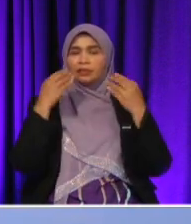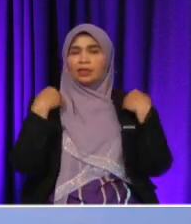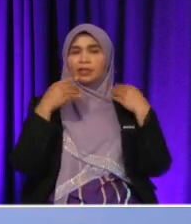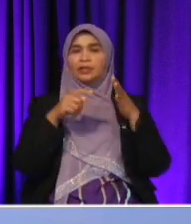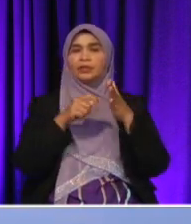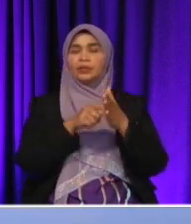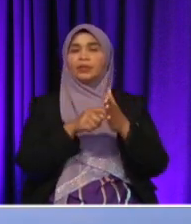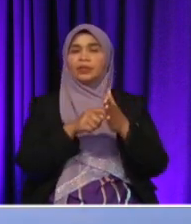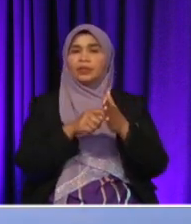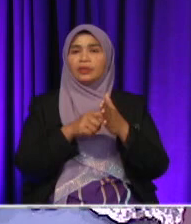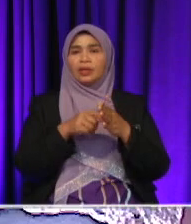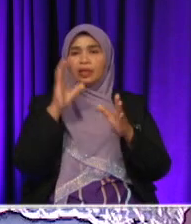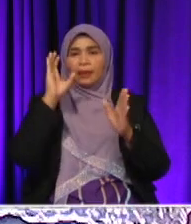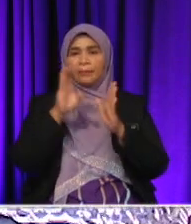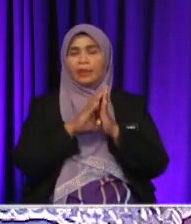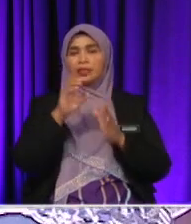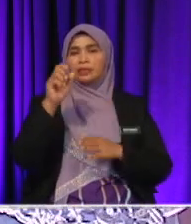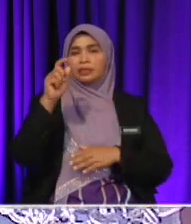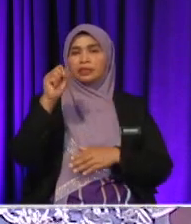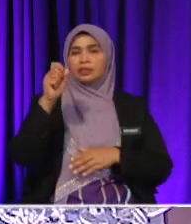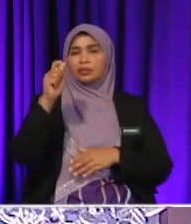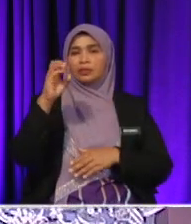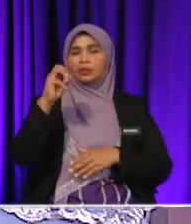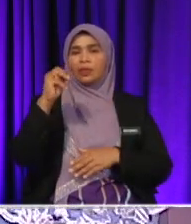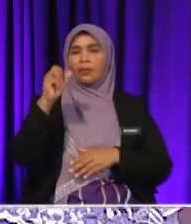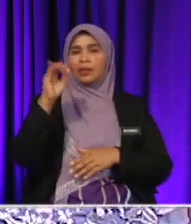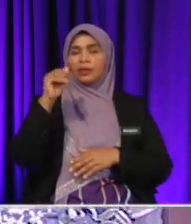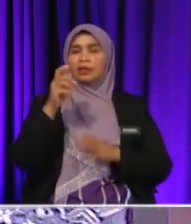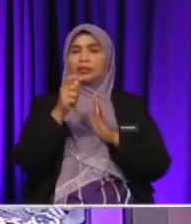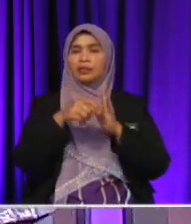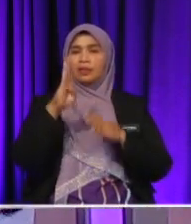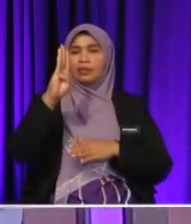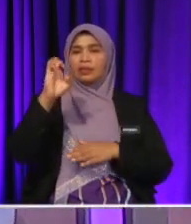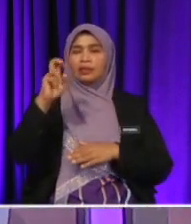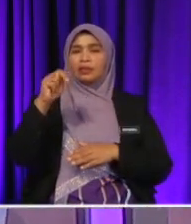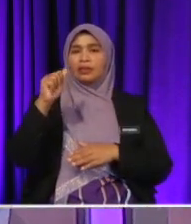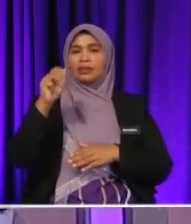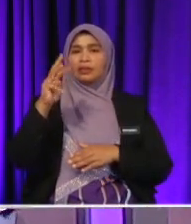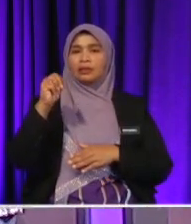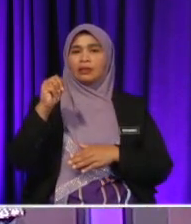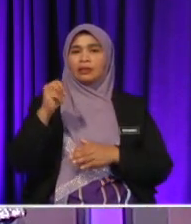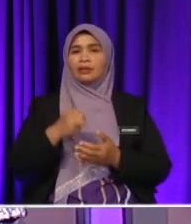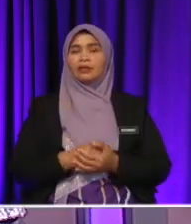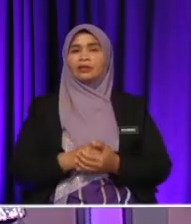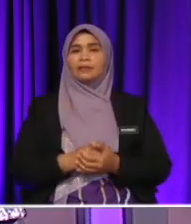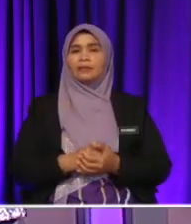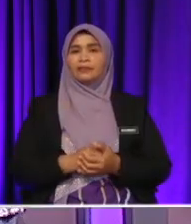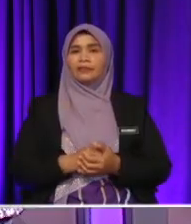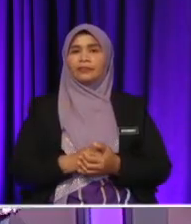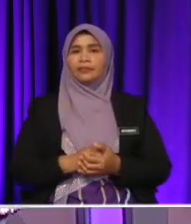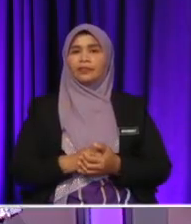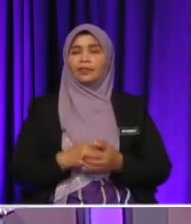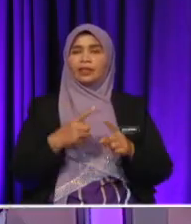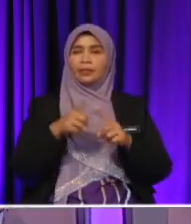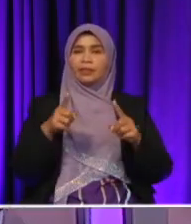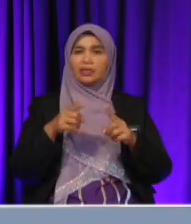stoma yang terbenam ini adalah contoh gambar rumah yang terbenam di atas nih adalah stomade Oke tapi